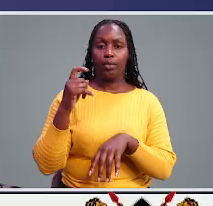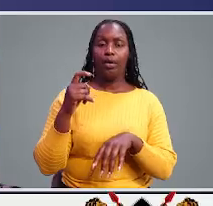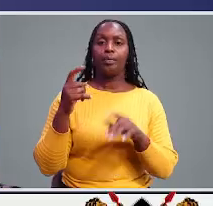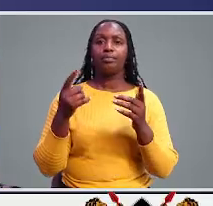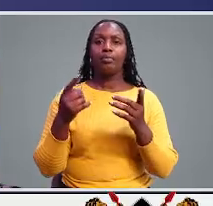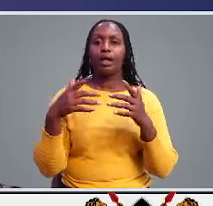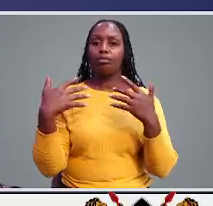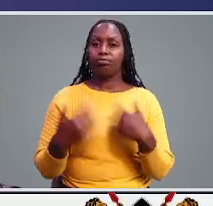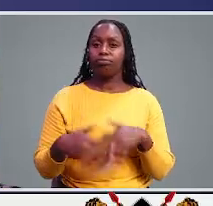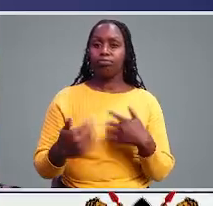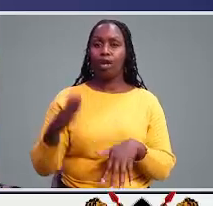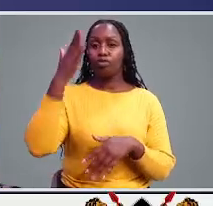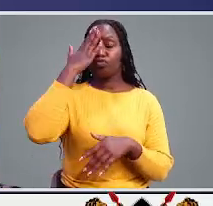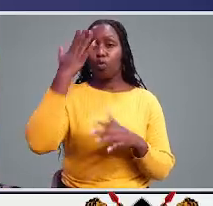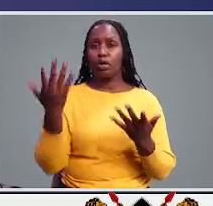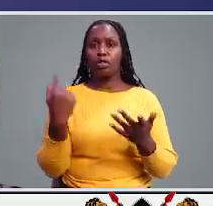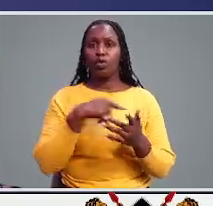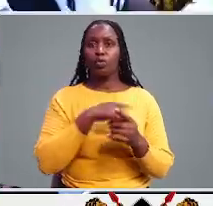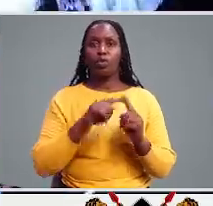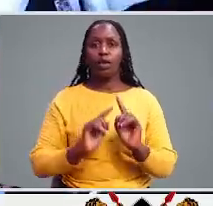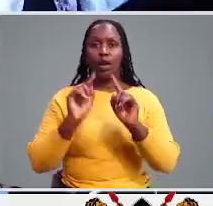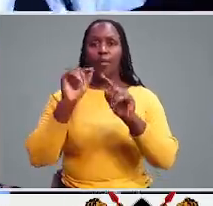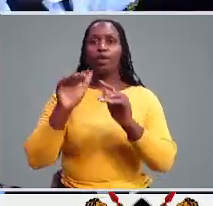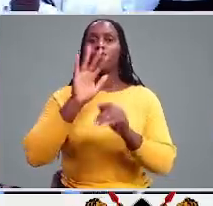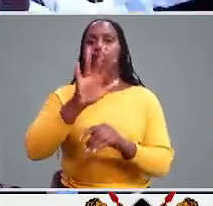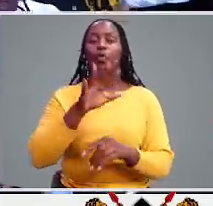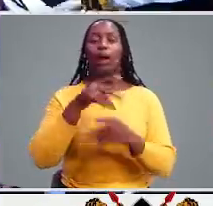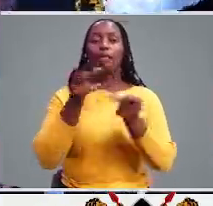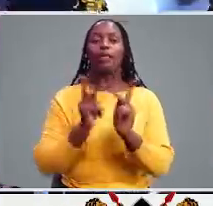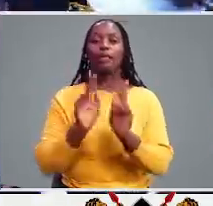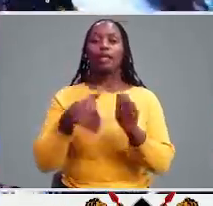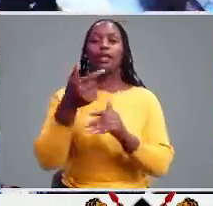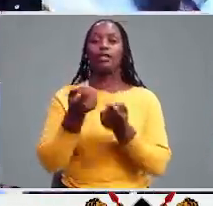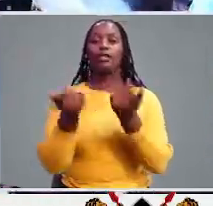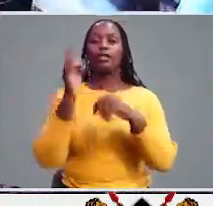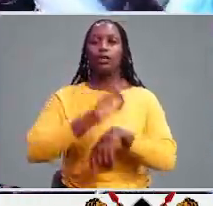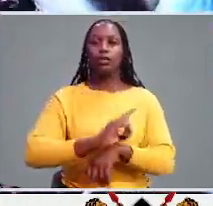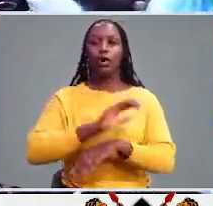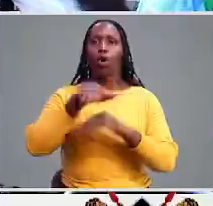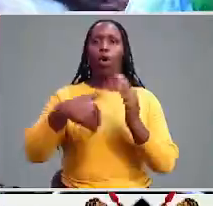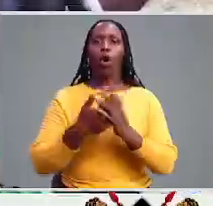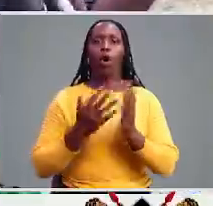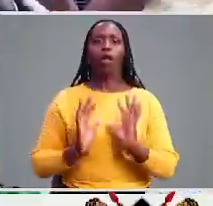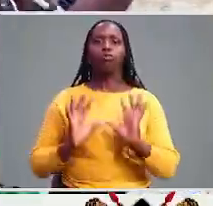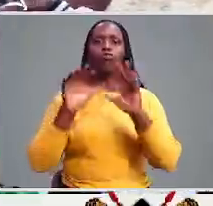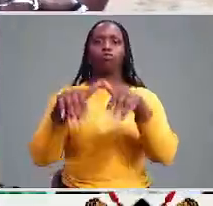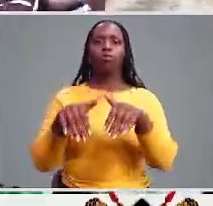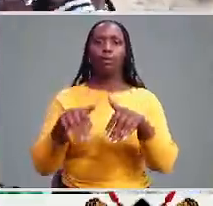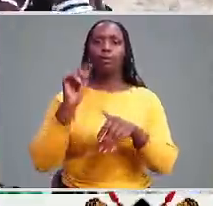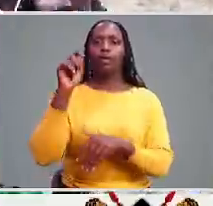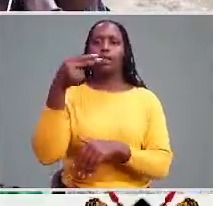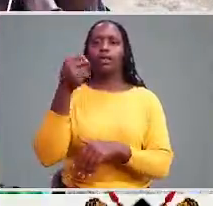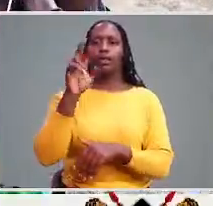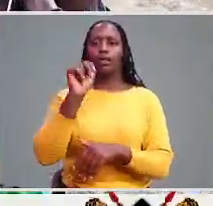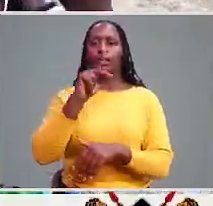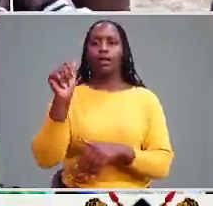exciting to know that we are coming to your next location in the next few days. Wakiwa wamemiminika katika uwanja huu, vijana wa Tharaka Nithi